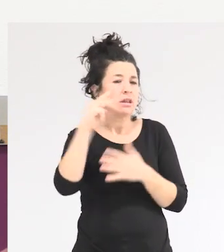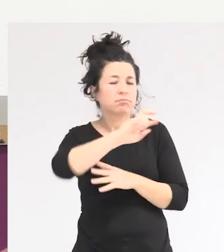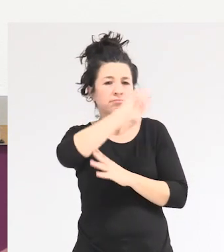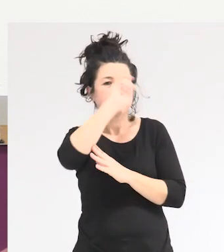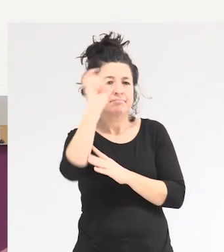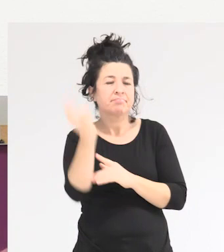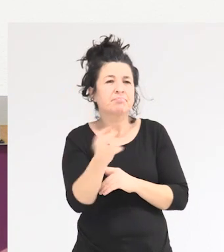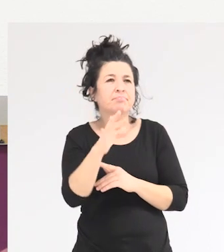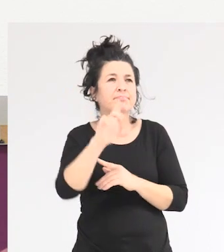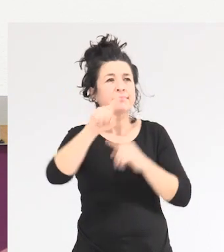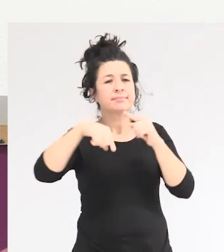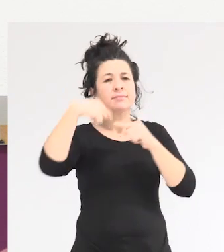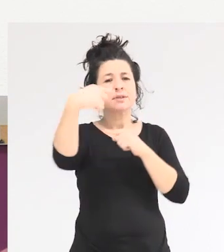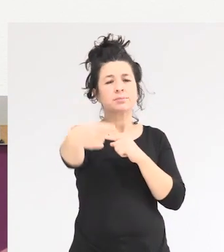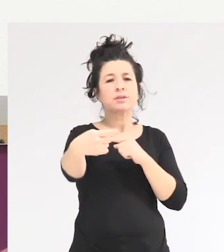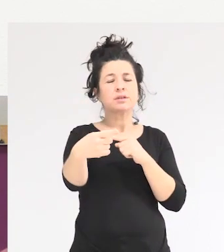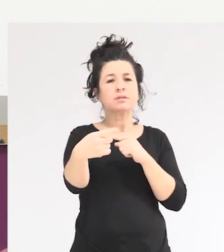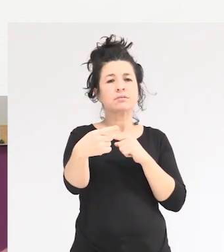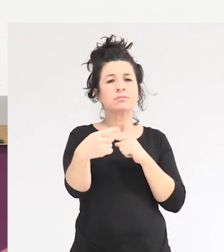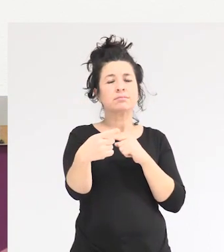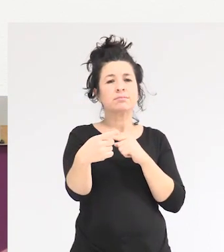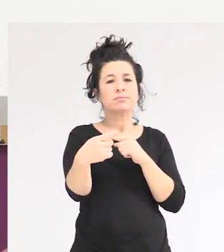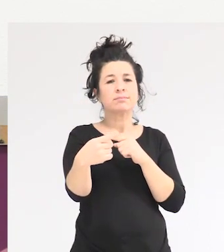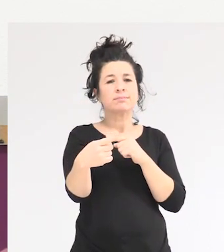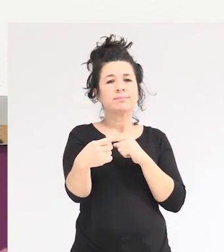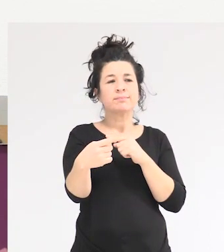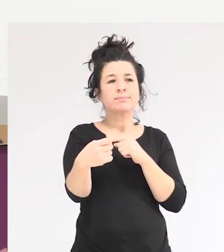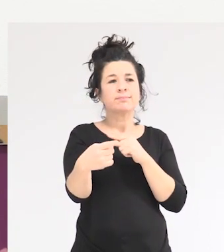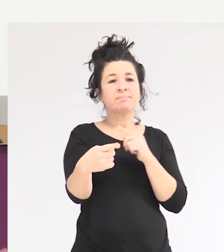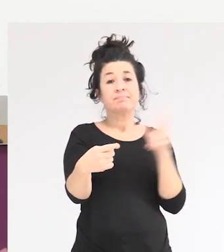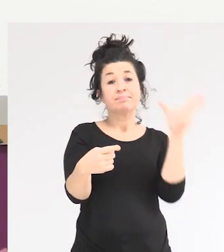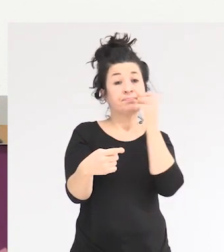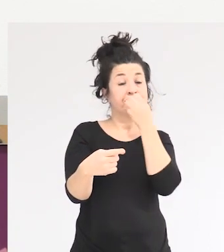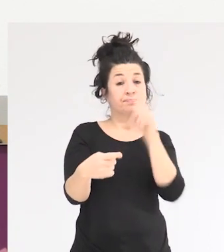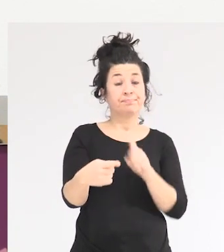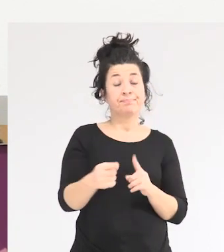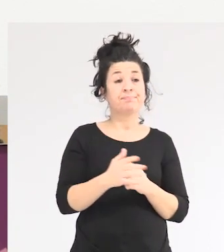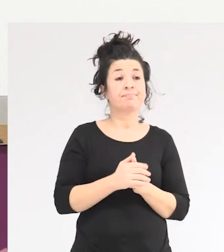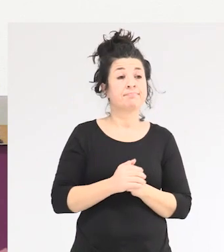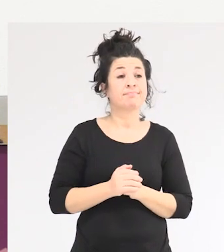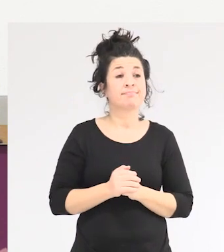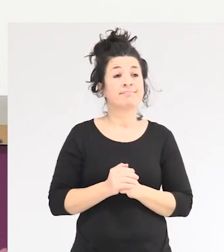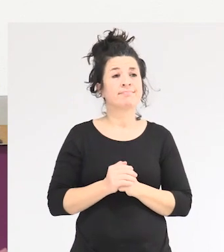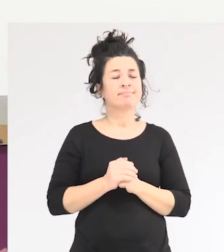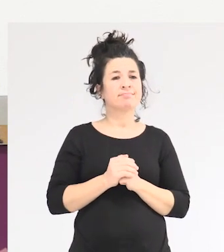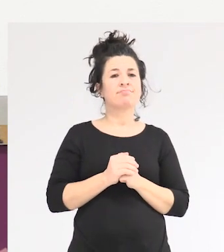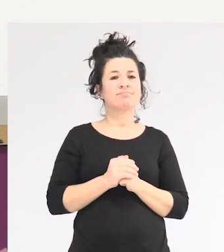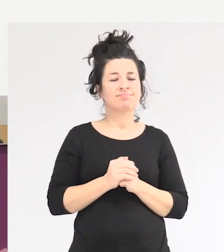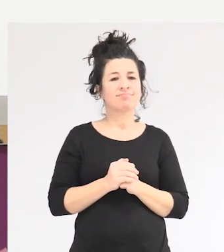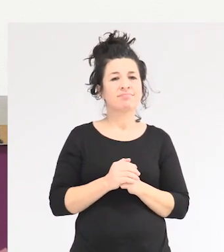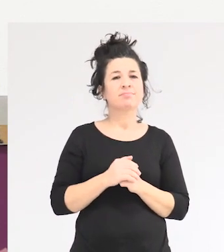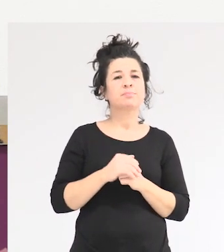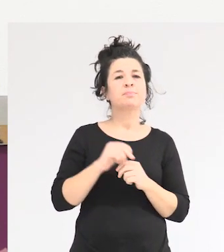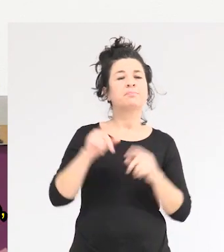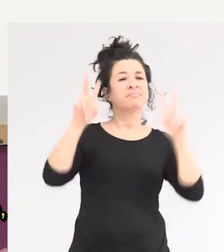eta gero, bueno, Paularen Sigarren Atzamarra, Ez naiz sirena bat eta zer, Patxikuren